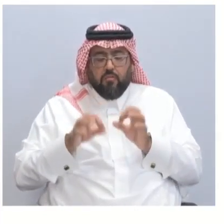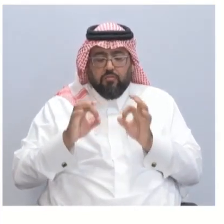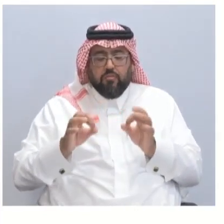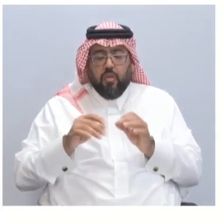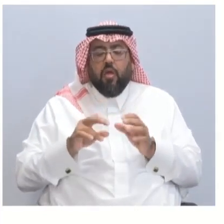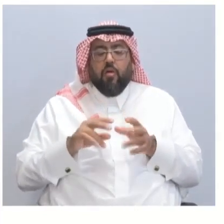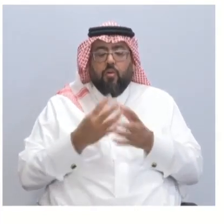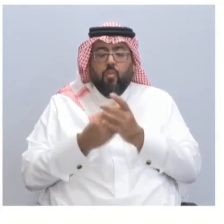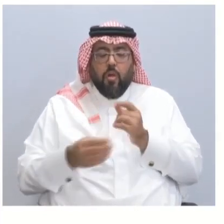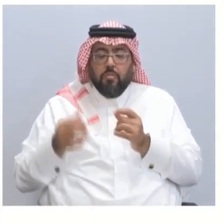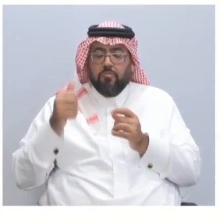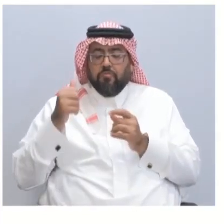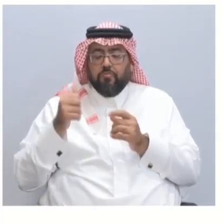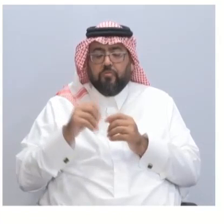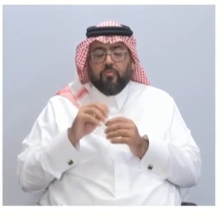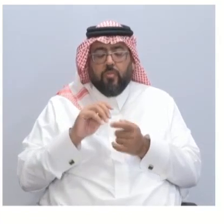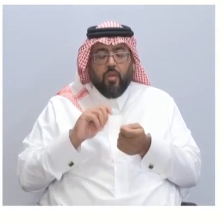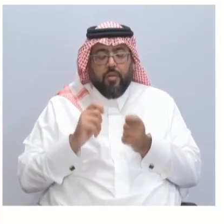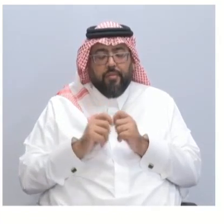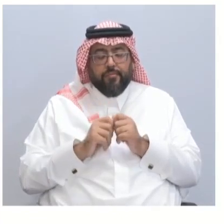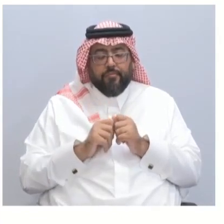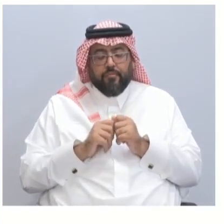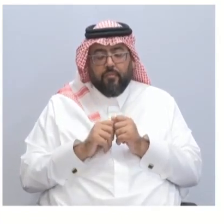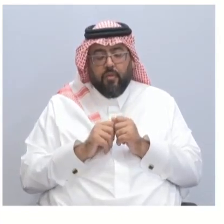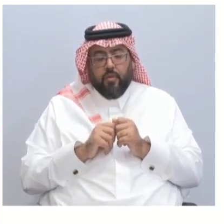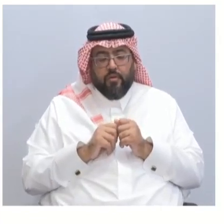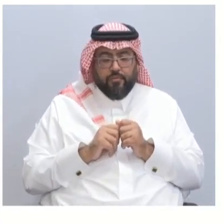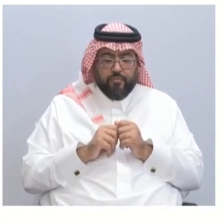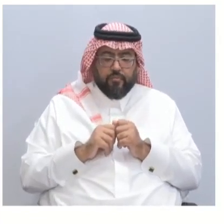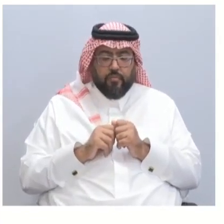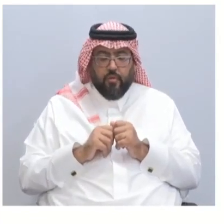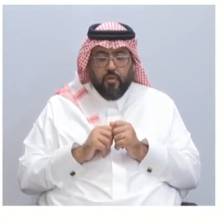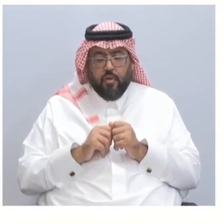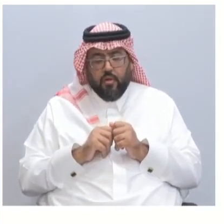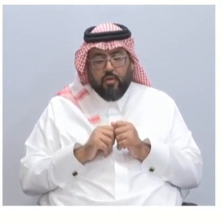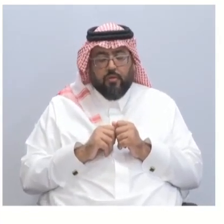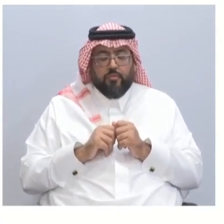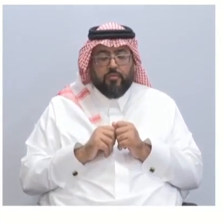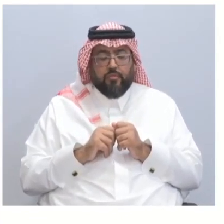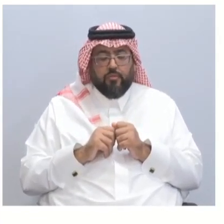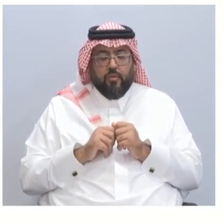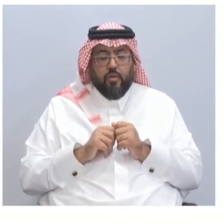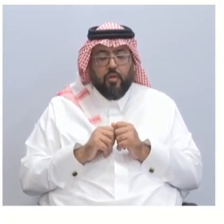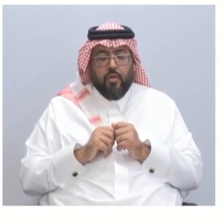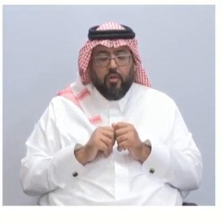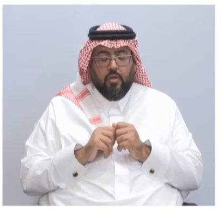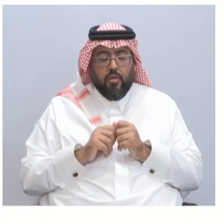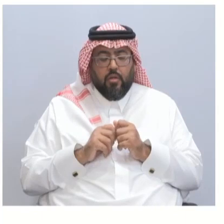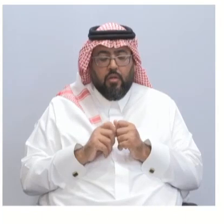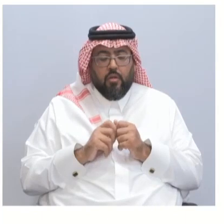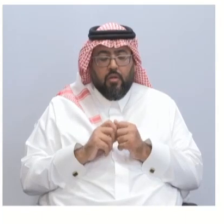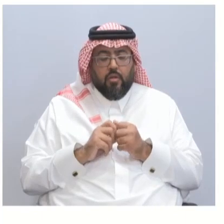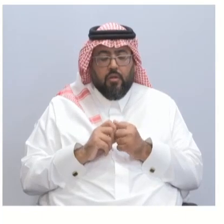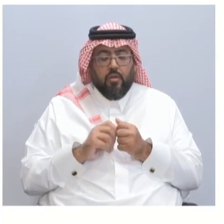اهم الخطوات اللي اتخذتها دومس التعاون في تحسين الانتاج الحيواني وزيادته